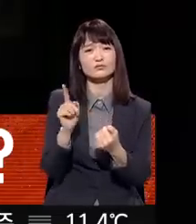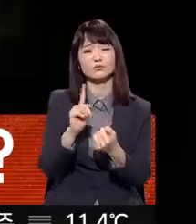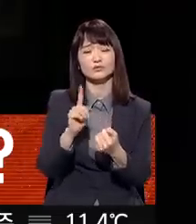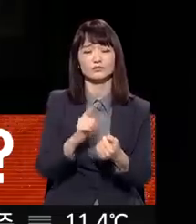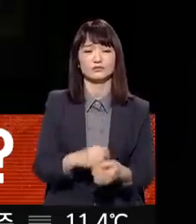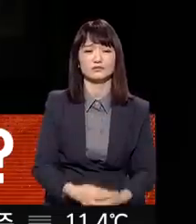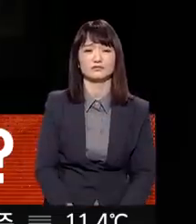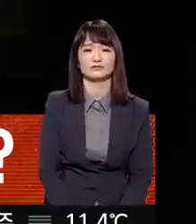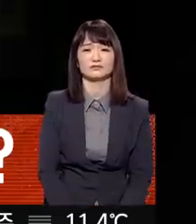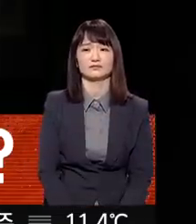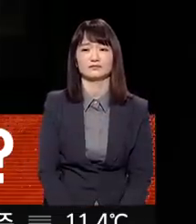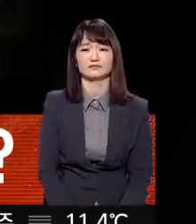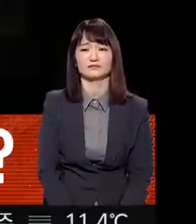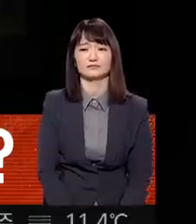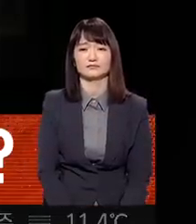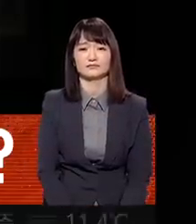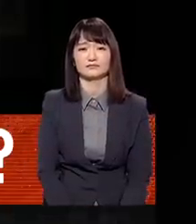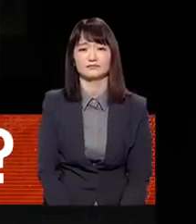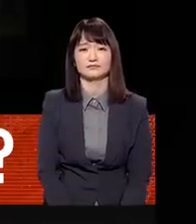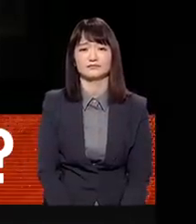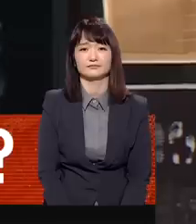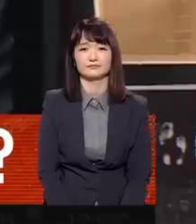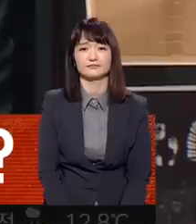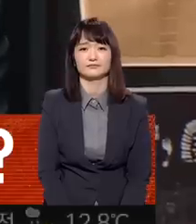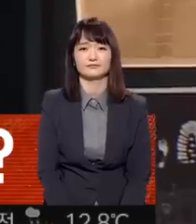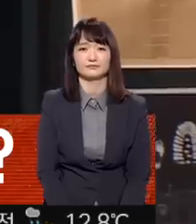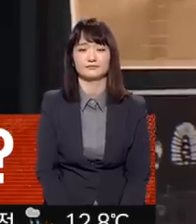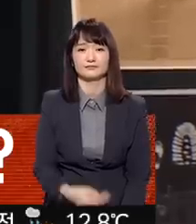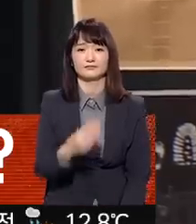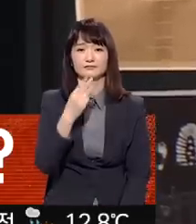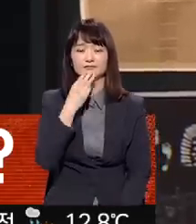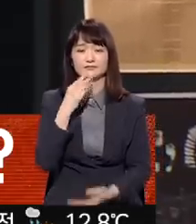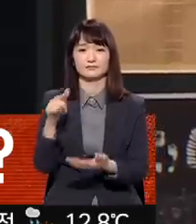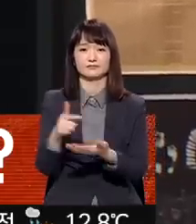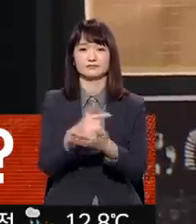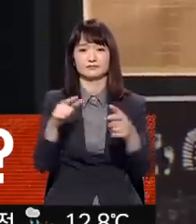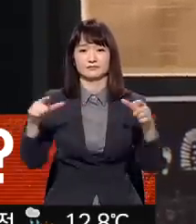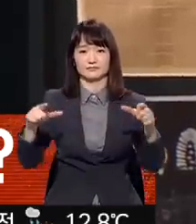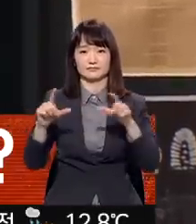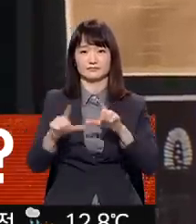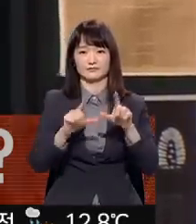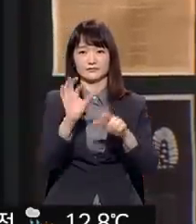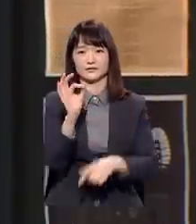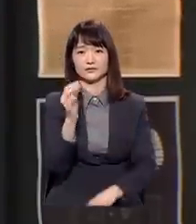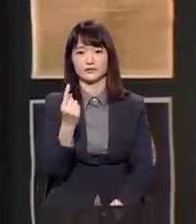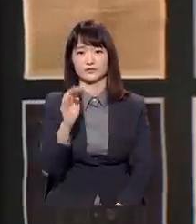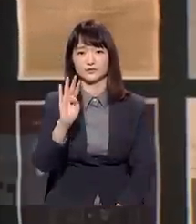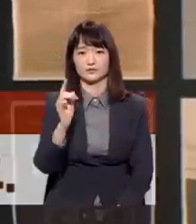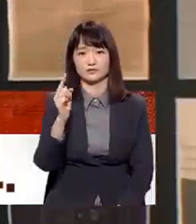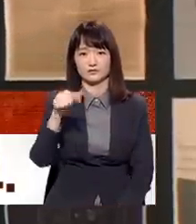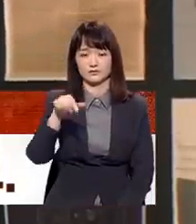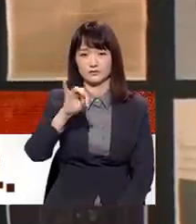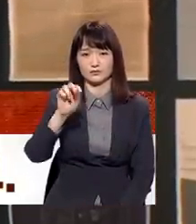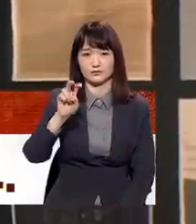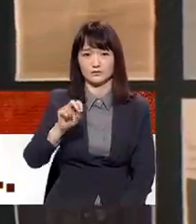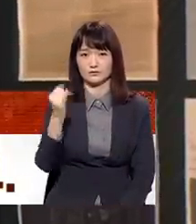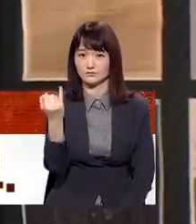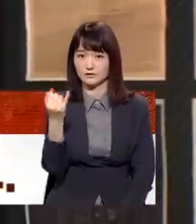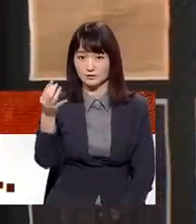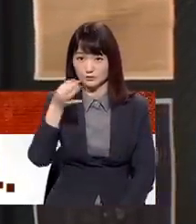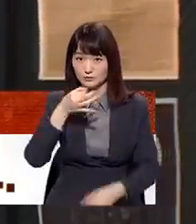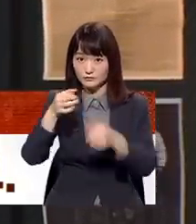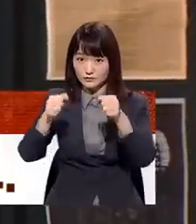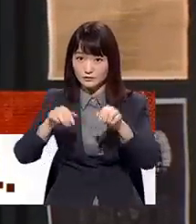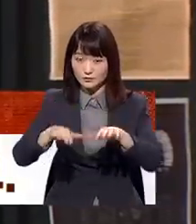얘기도 남겨주셨습니다. 알겠습니다. 자, 서울 강서구 사시는 오복임 여사님, 오복임 여사님 보고 계신가요?